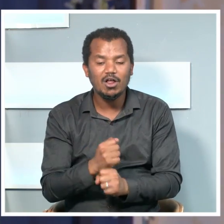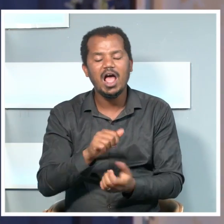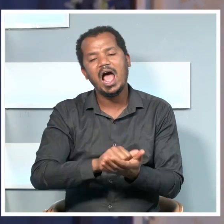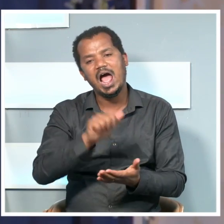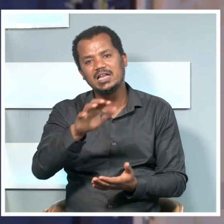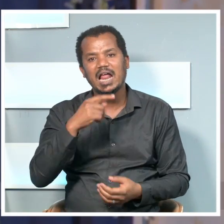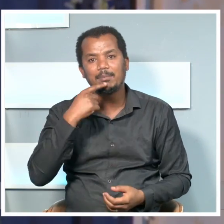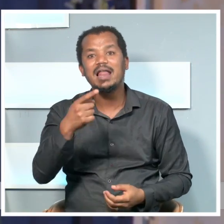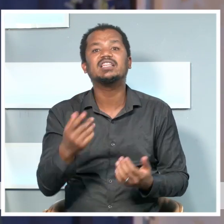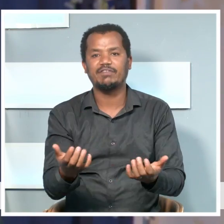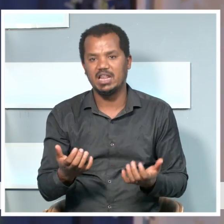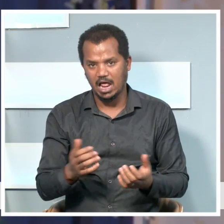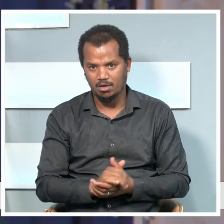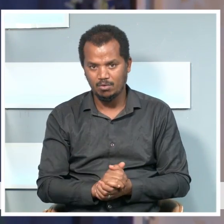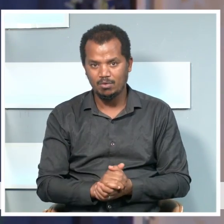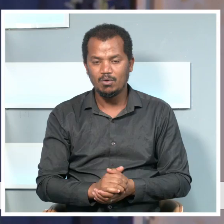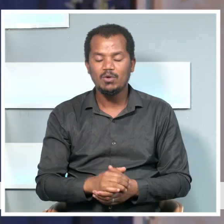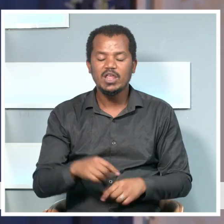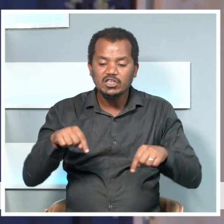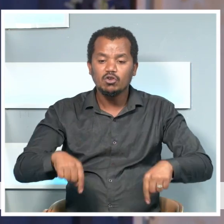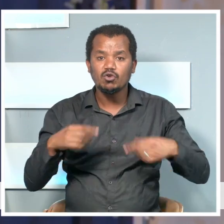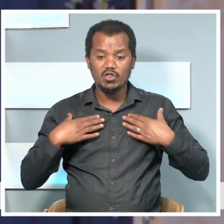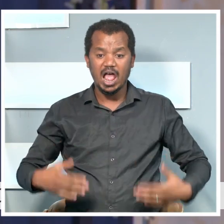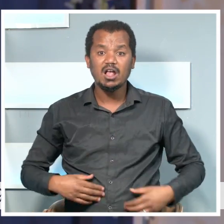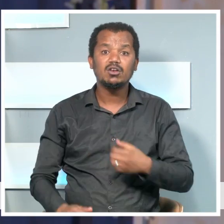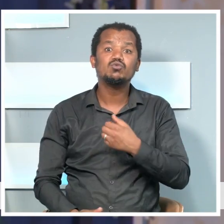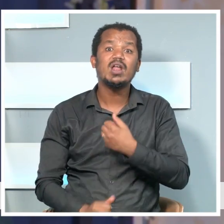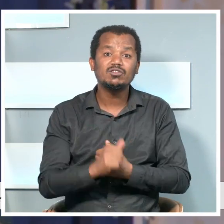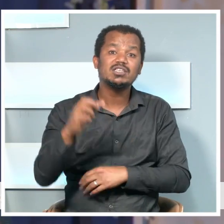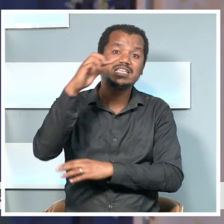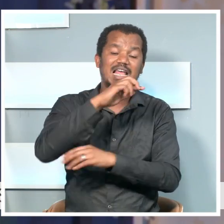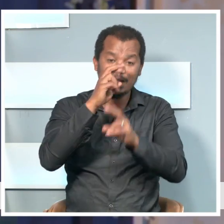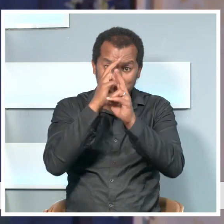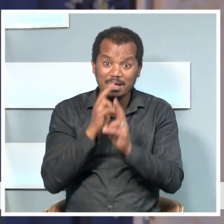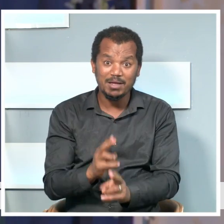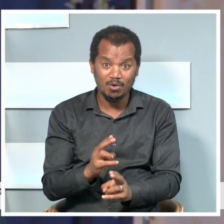አደራ ማለት እፈልጋለሁ። የዘንድሮ የአካል ጉዳተኞች